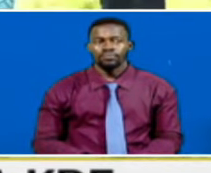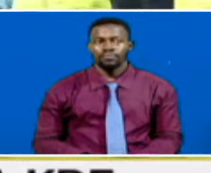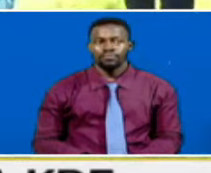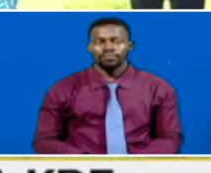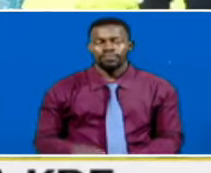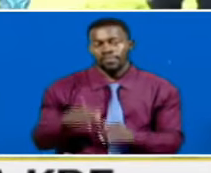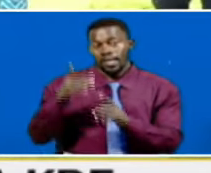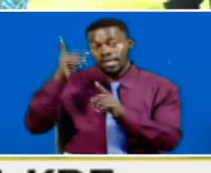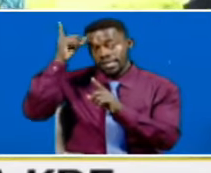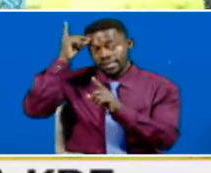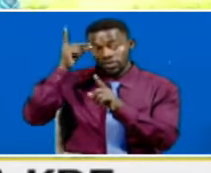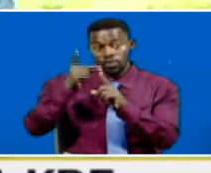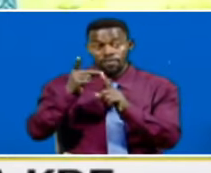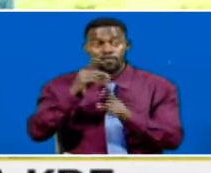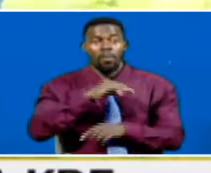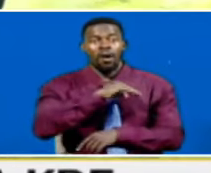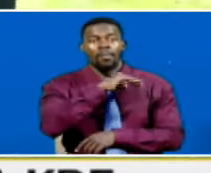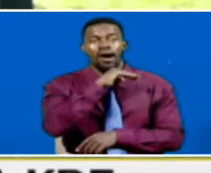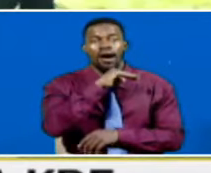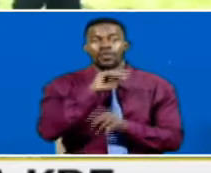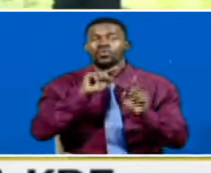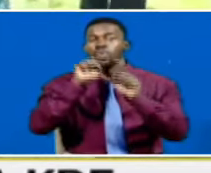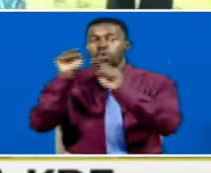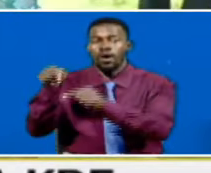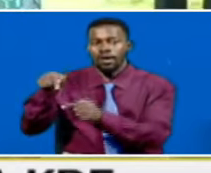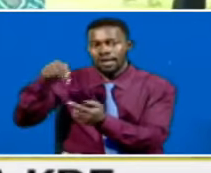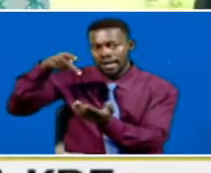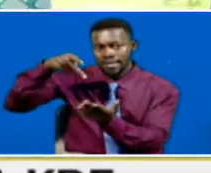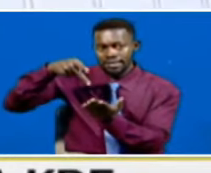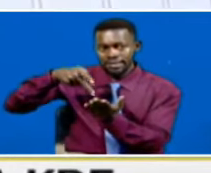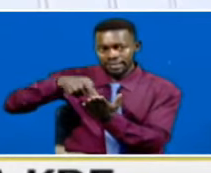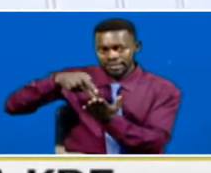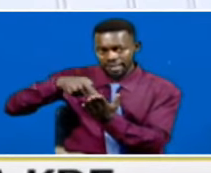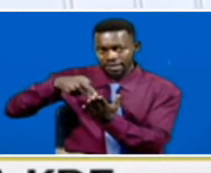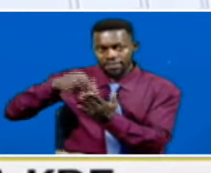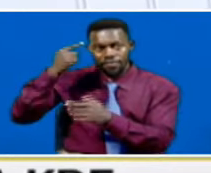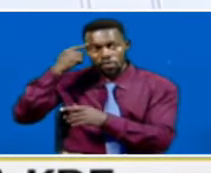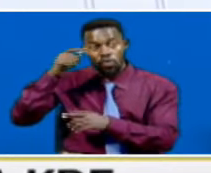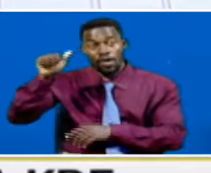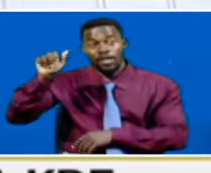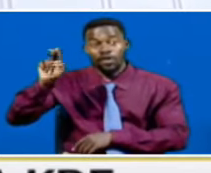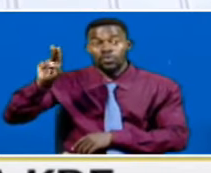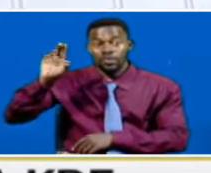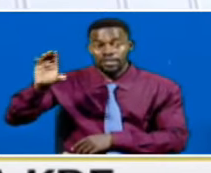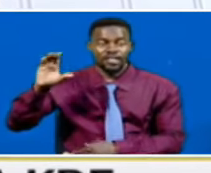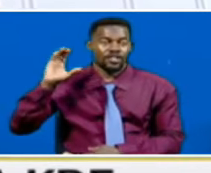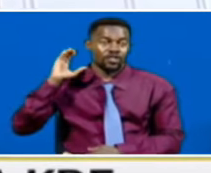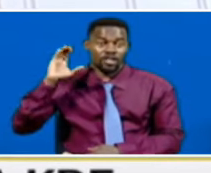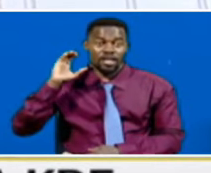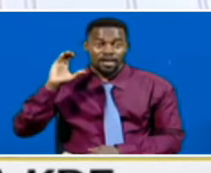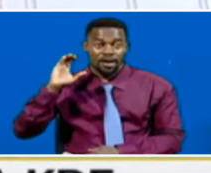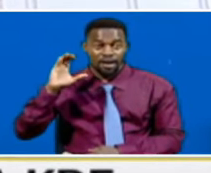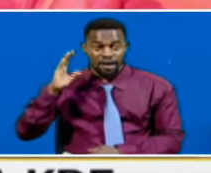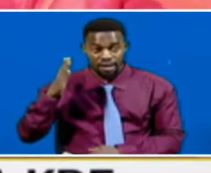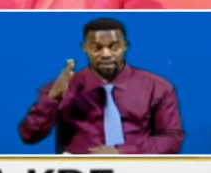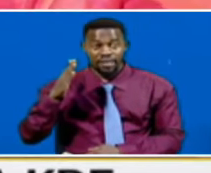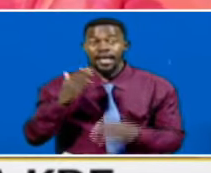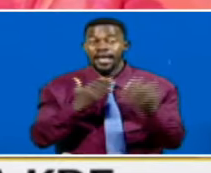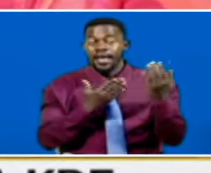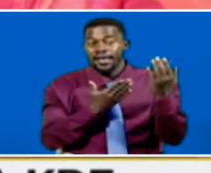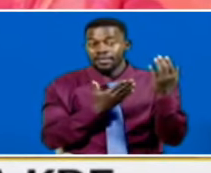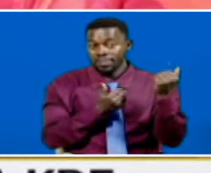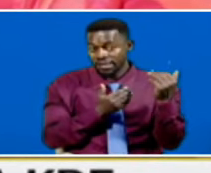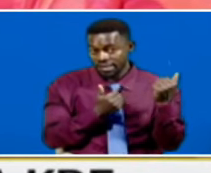Uamuzi wa kiongozi wa ODM Raila Odinga kutangaza azma yake ya kuwa mwenyekiti wa AU haikuwa imetarajiwa na